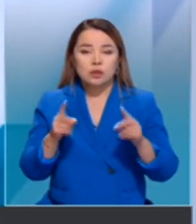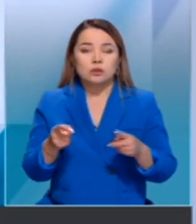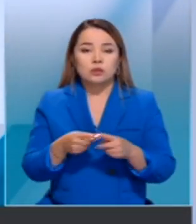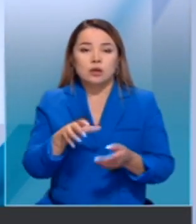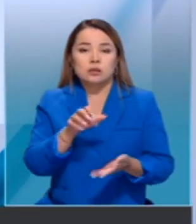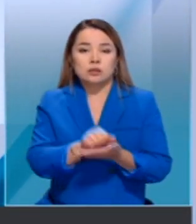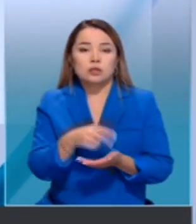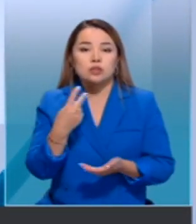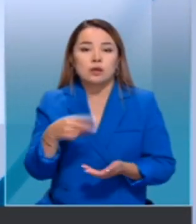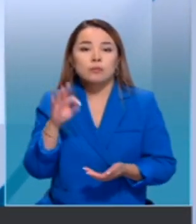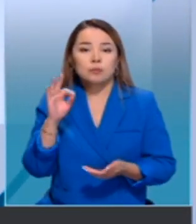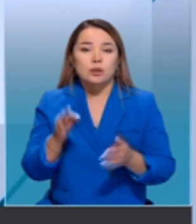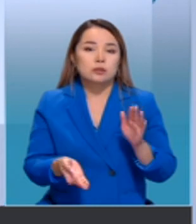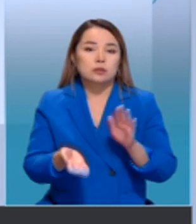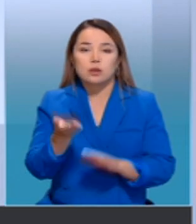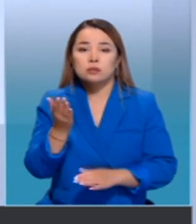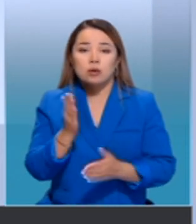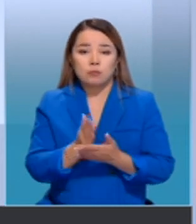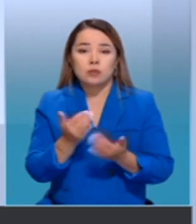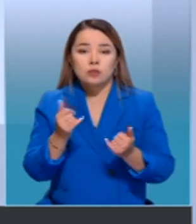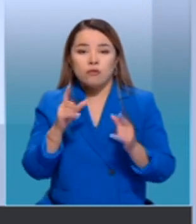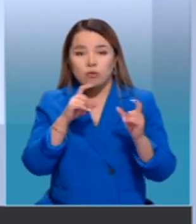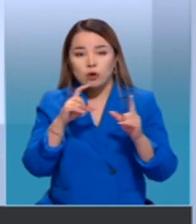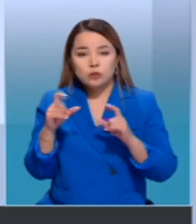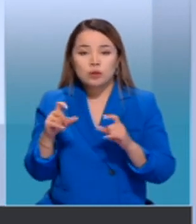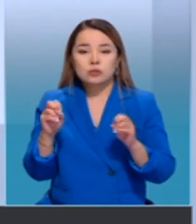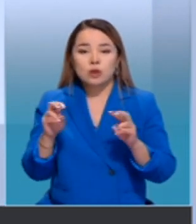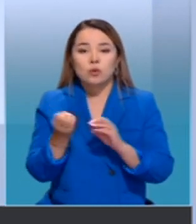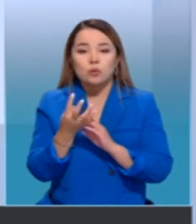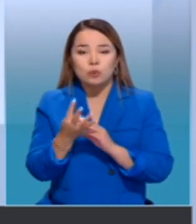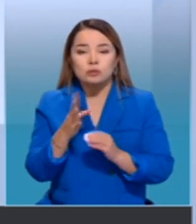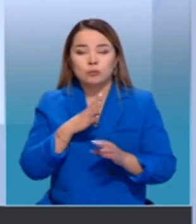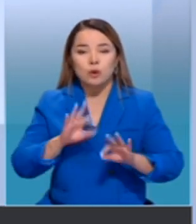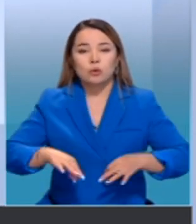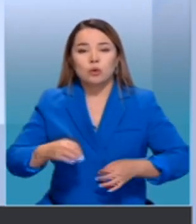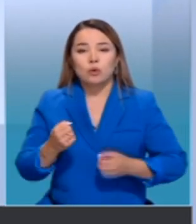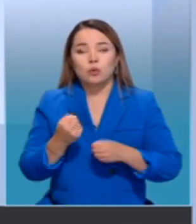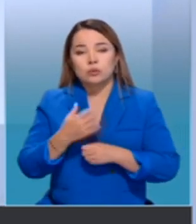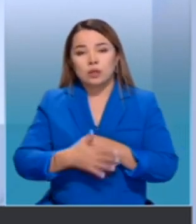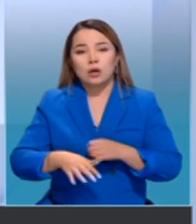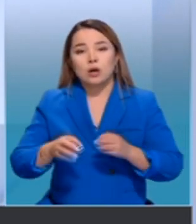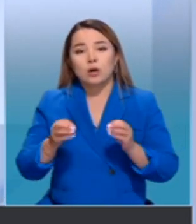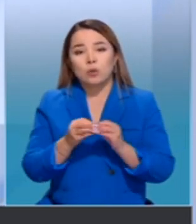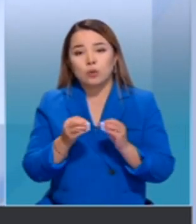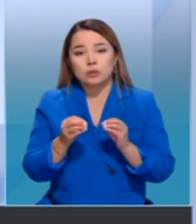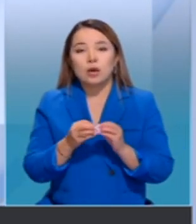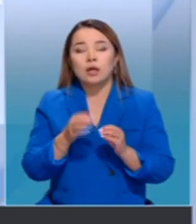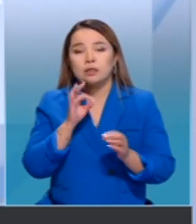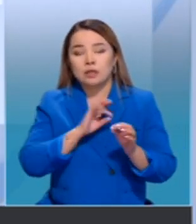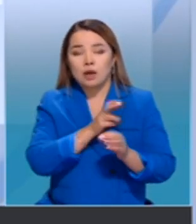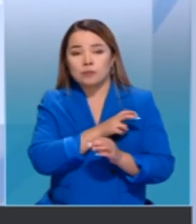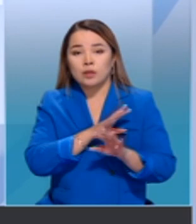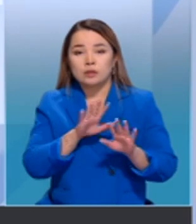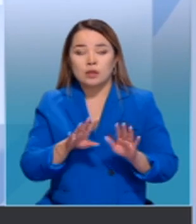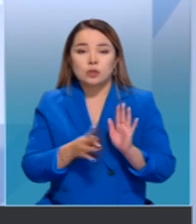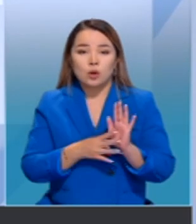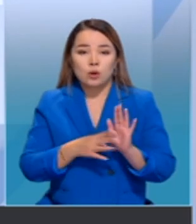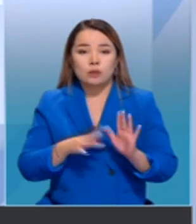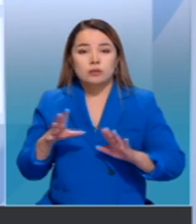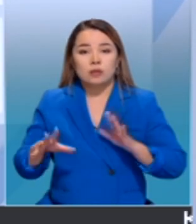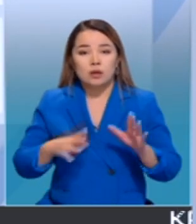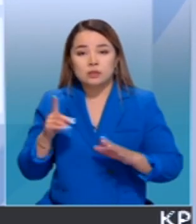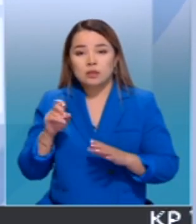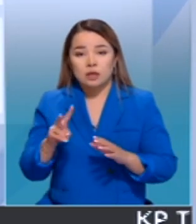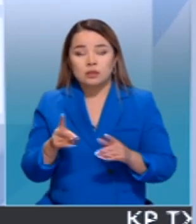құны бірден 20%-ке көтерілген. Фотосалон 14, көлік жөндеу орталықтары 10, дәріхана 9, жаттығу залдары мен